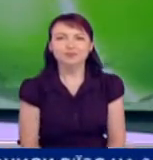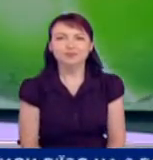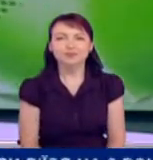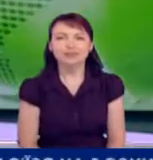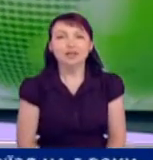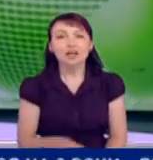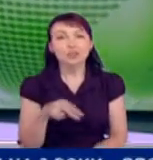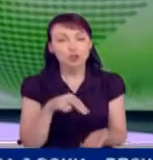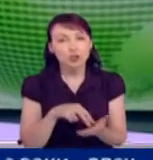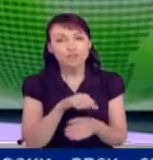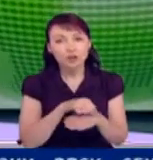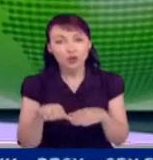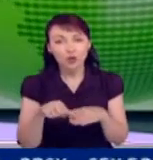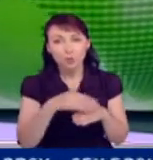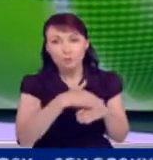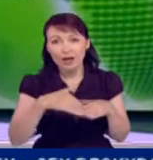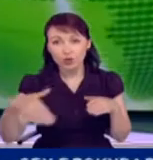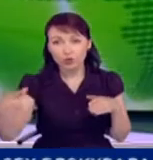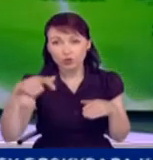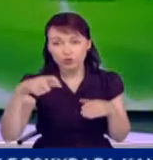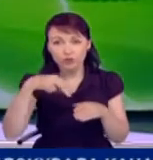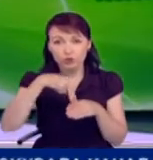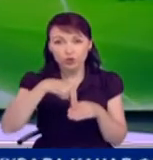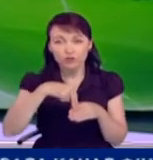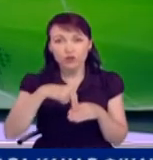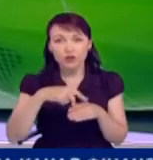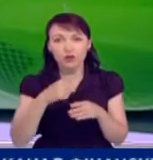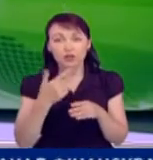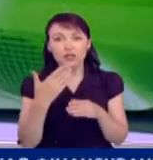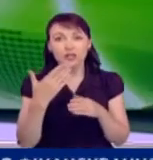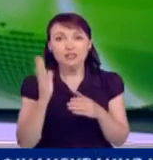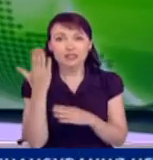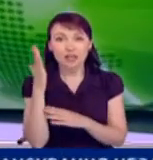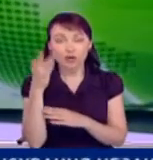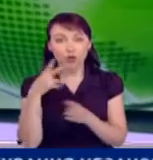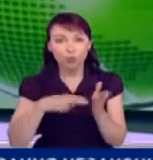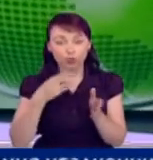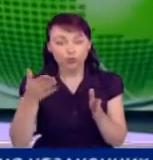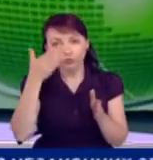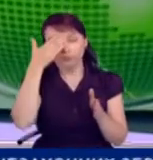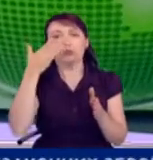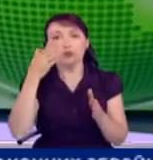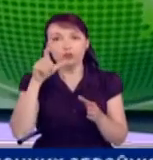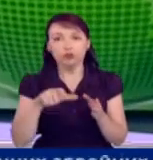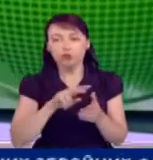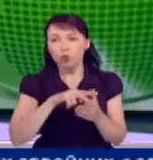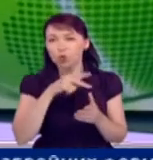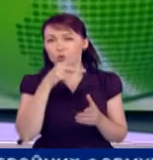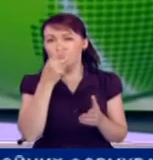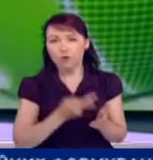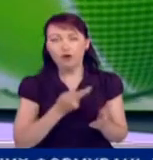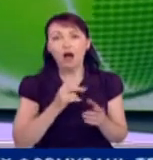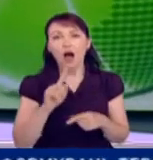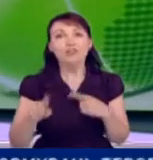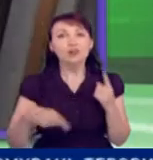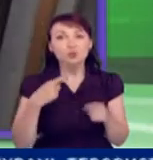Стояв на краю перона на станції Контрактова площа і отримав дзеркалом потяга по голові. Від удару чоловік упав на платформу, а наступний